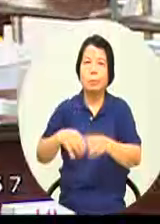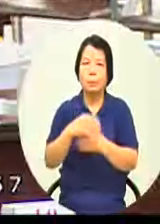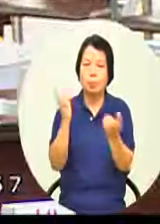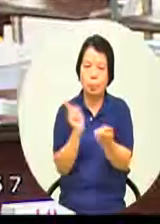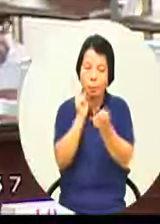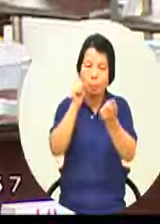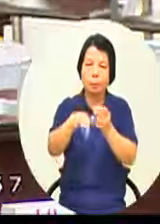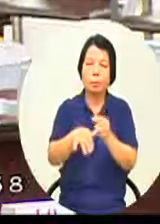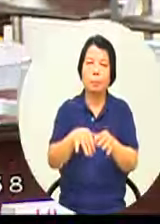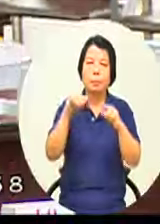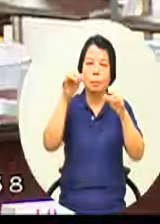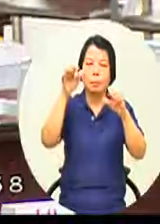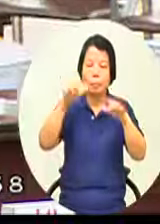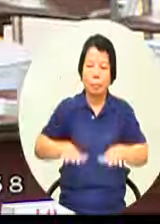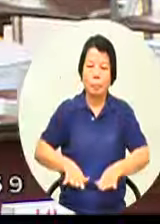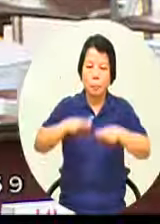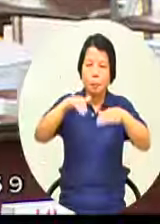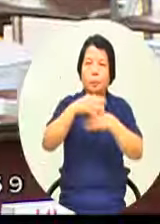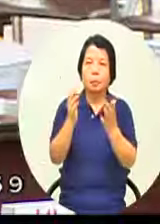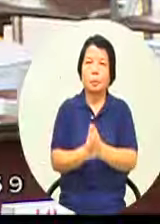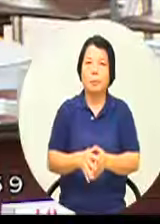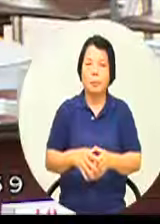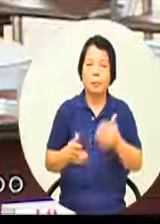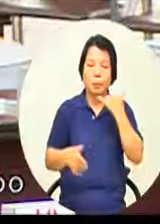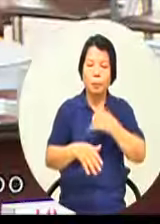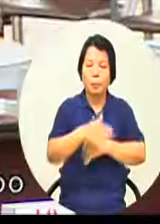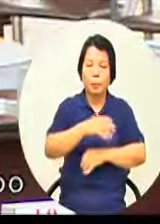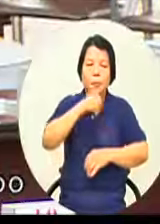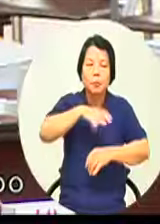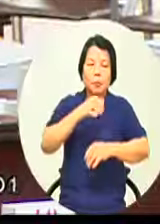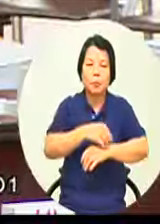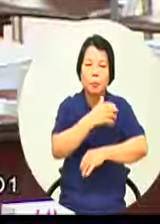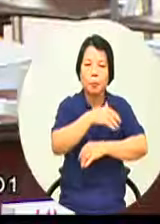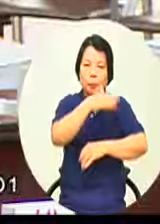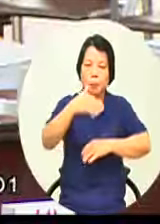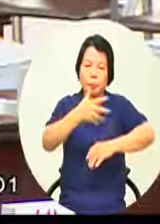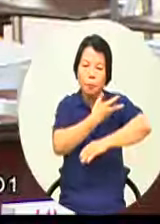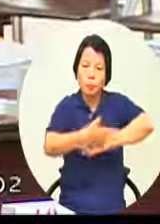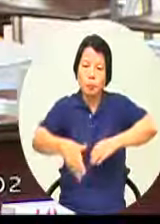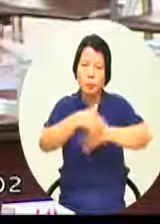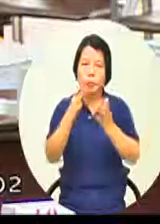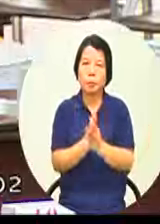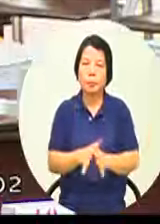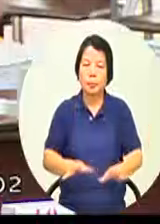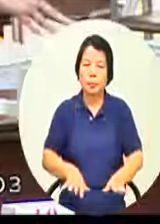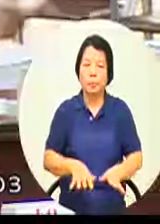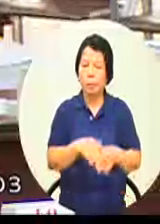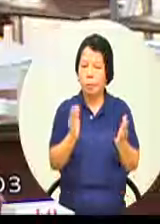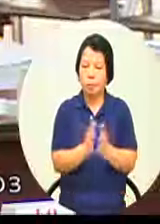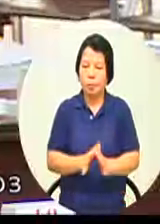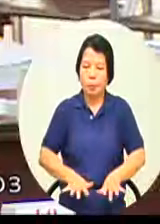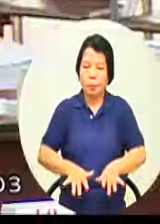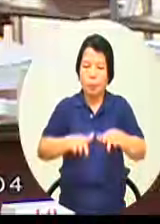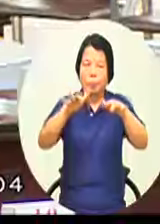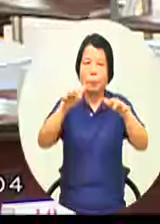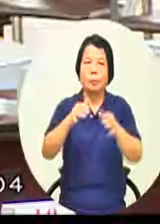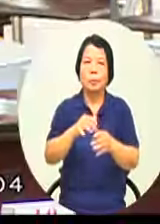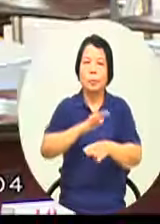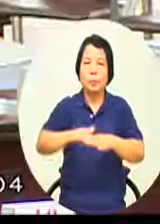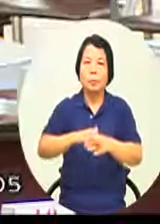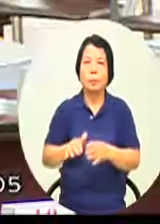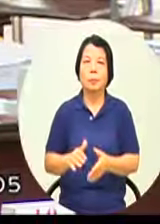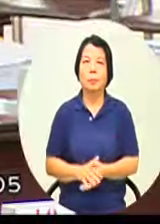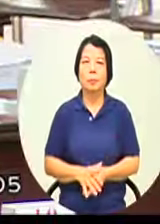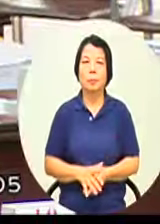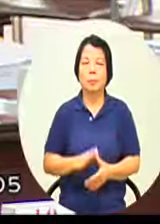水落来，哦，啊，落来水变成假，变成假落来哩，那个油花咯。规个就水下游拢落去啊，拢水啊。